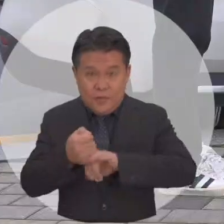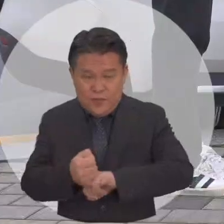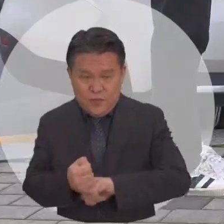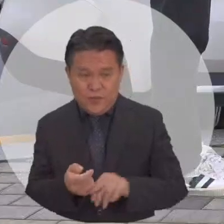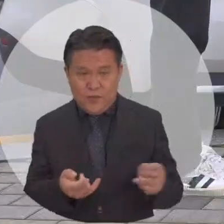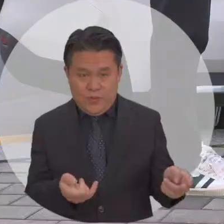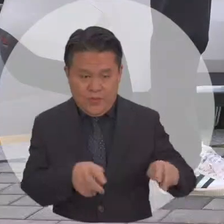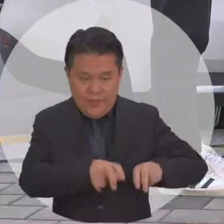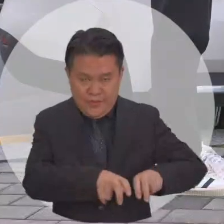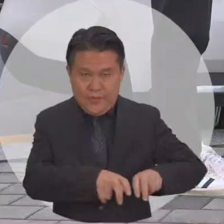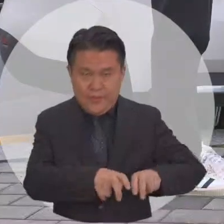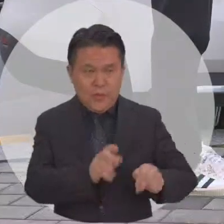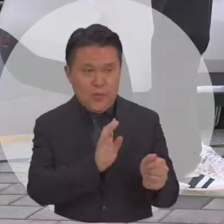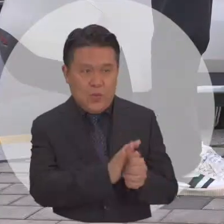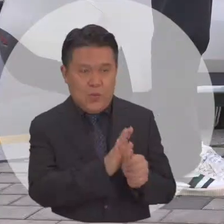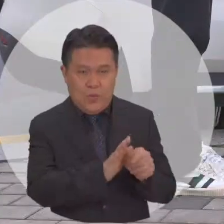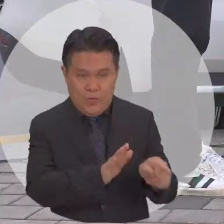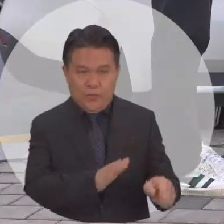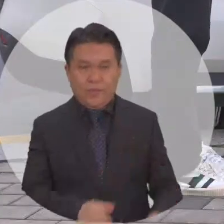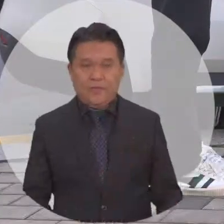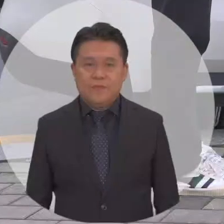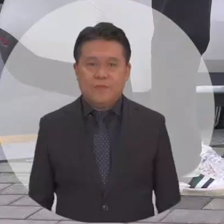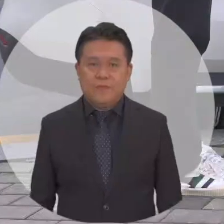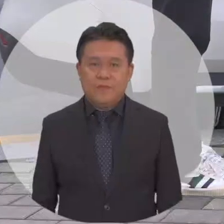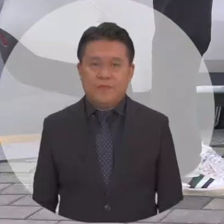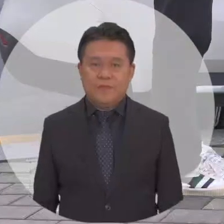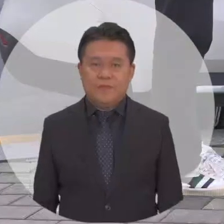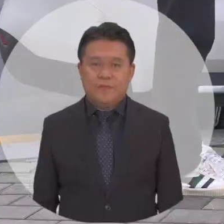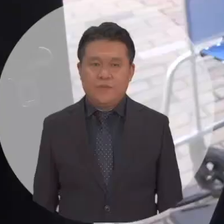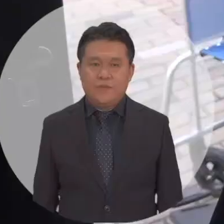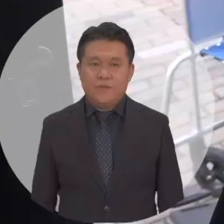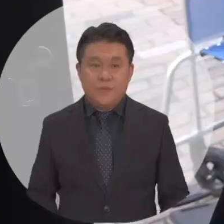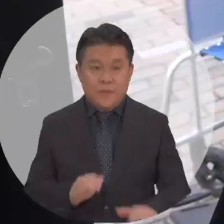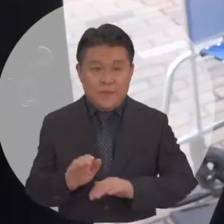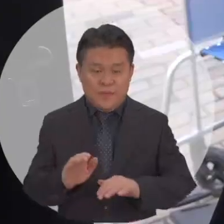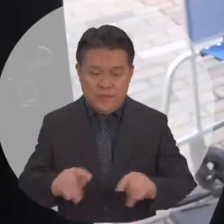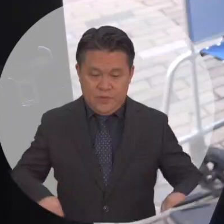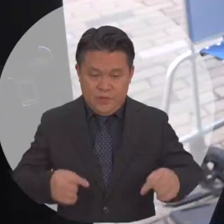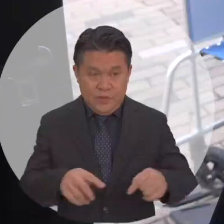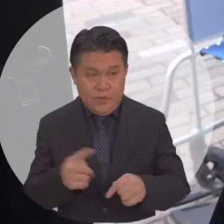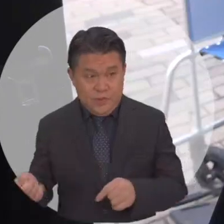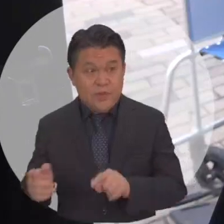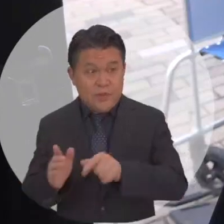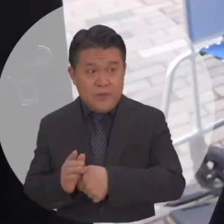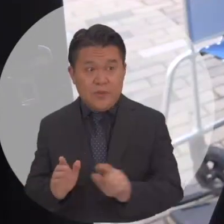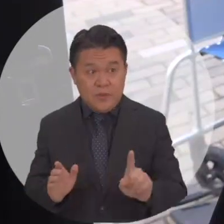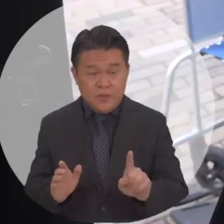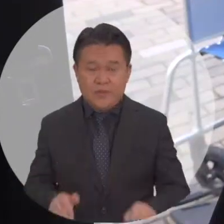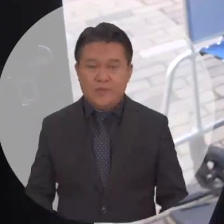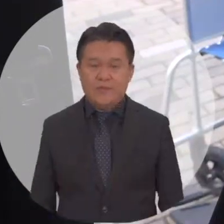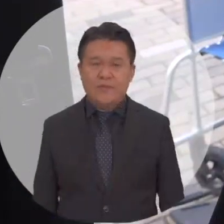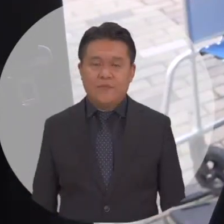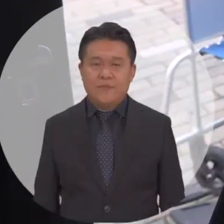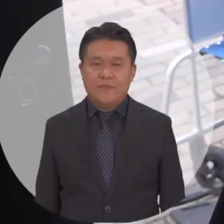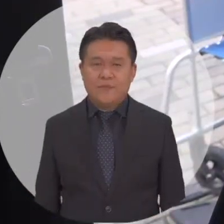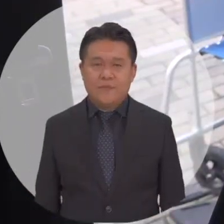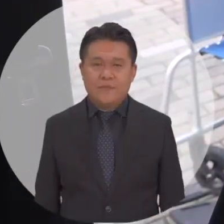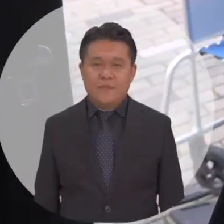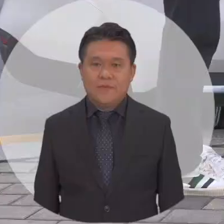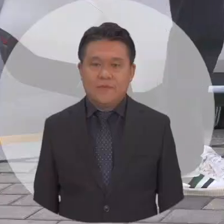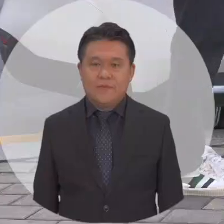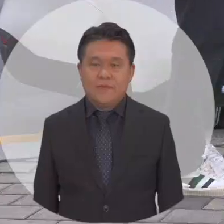자동차에서 휠체어로 이동하는 경우입니다. 몸 왼쪽을 움직일 수 없는